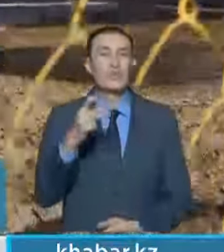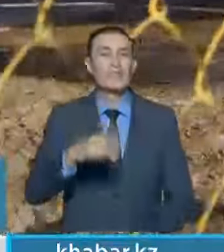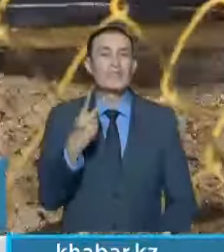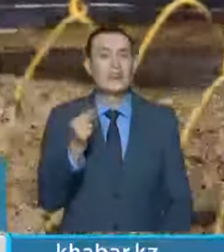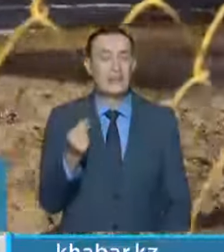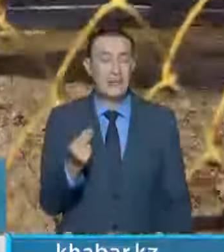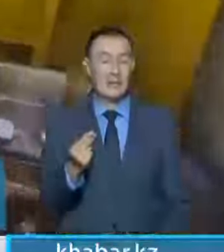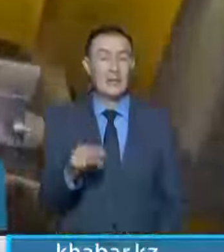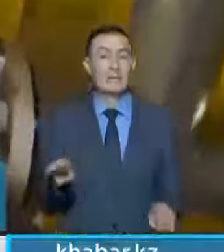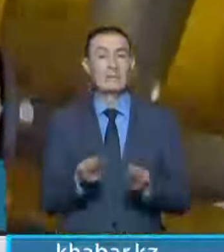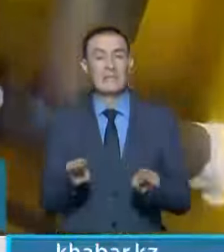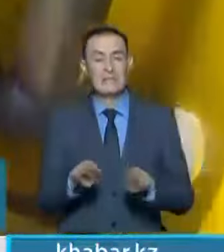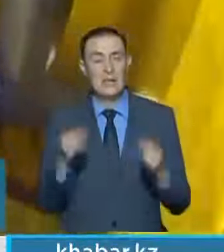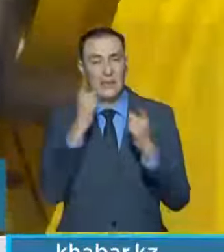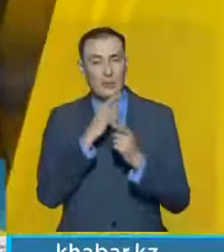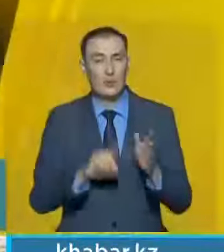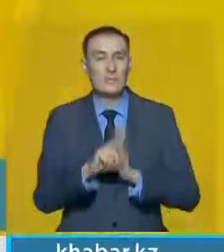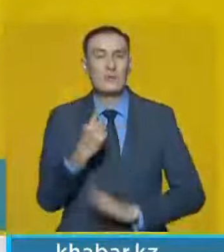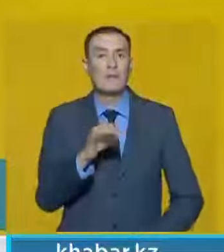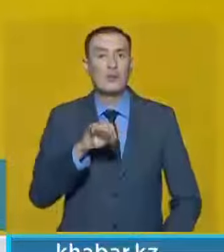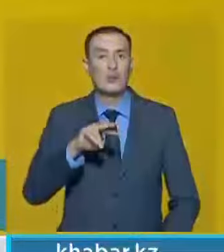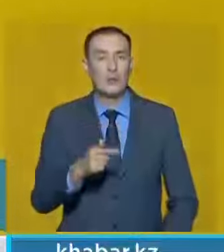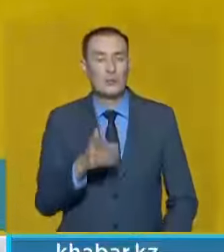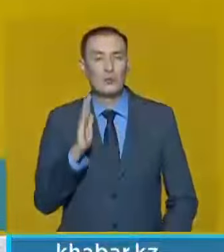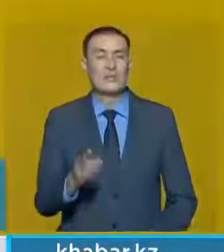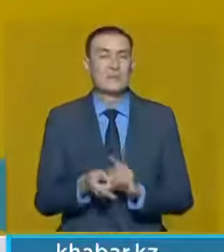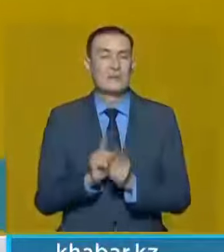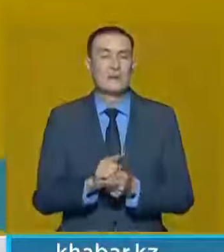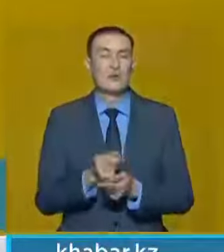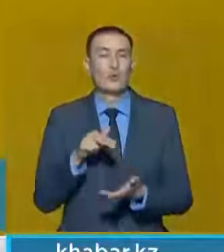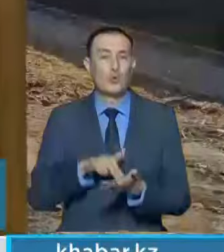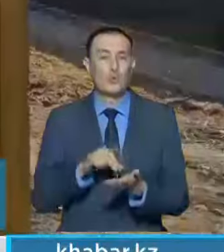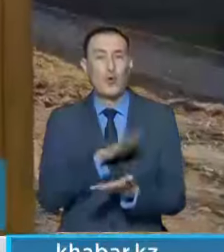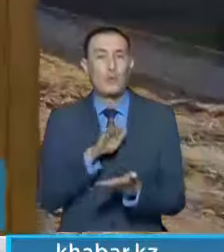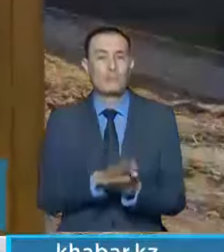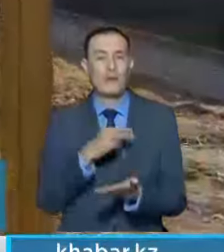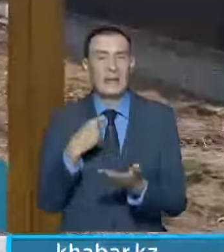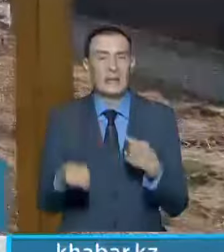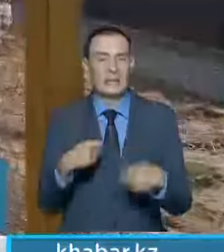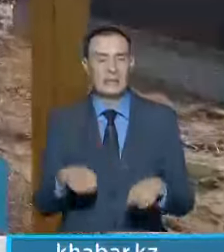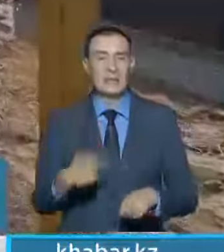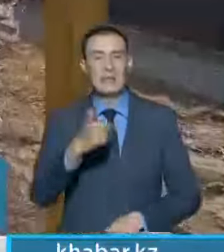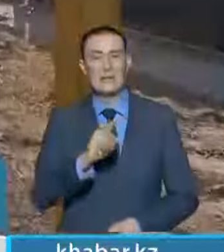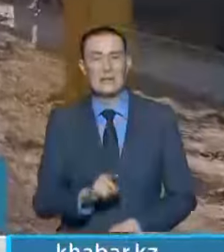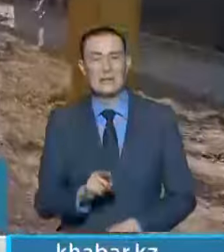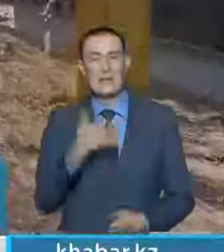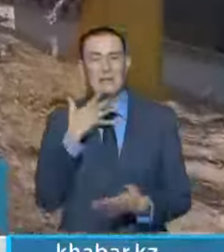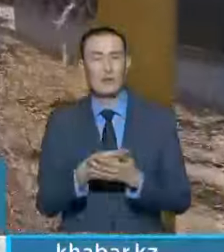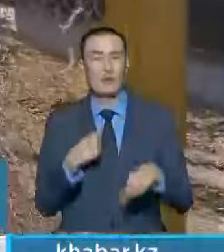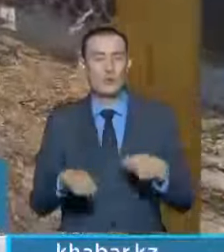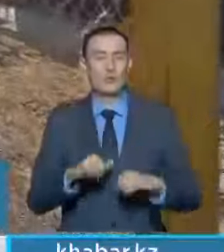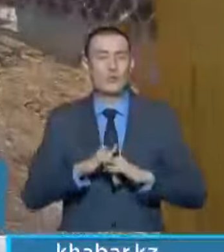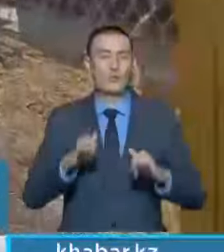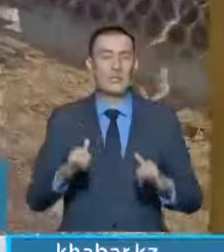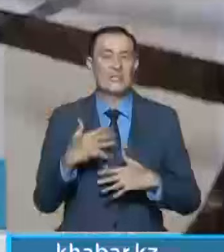132 тенге. Министр напомнил, что с 1 июля пересмотрены предельные цены оптовой реализации товарного газа на внутреннем рынке с